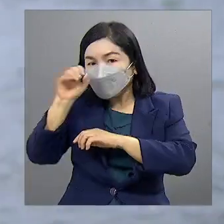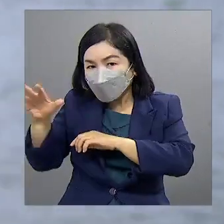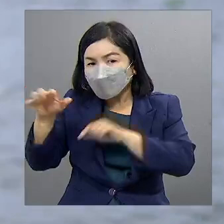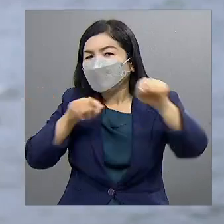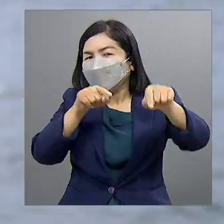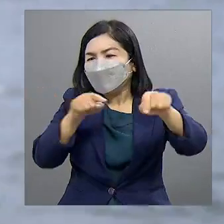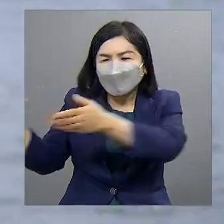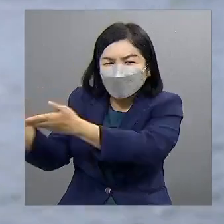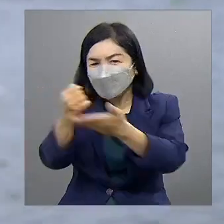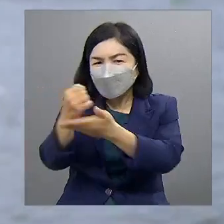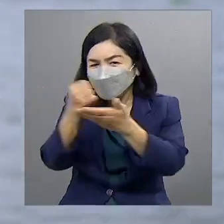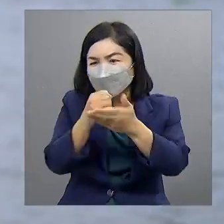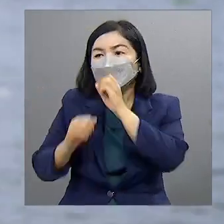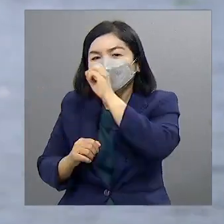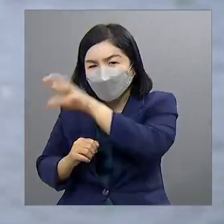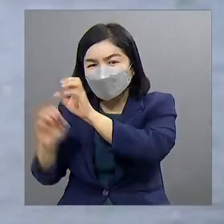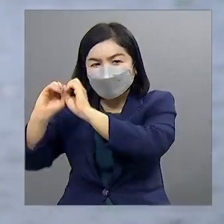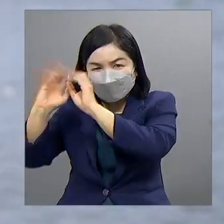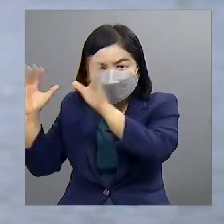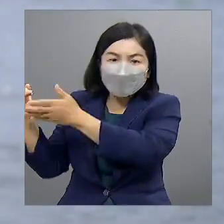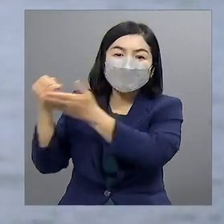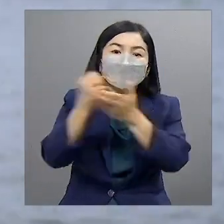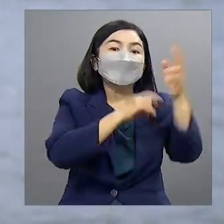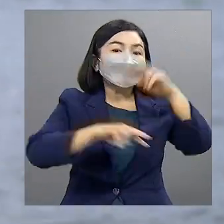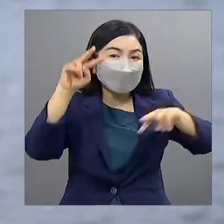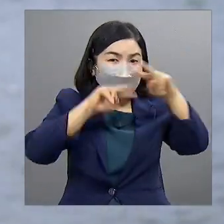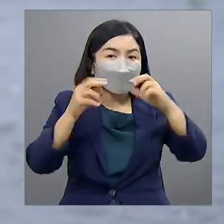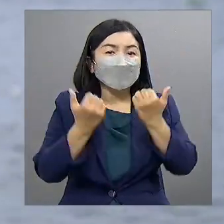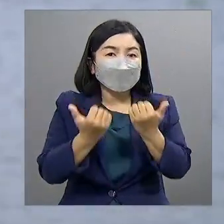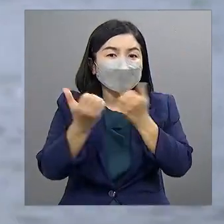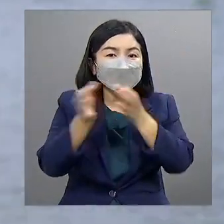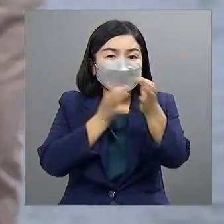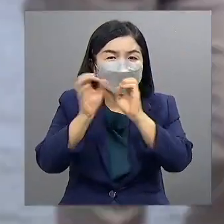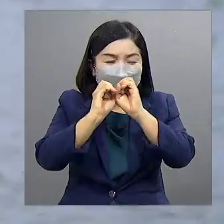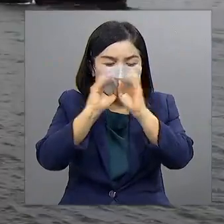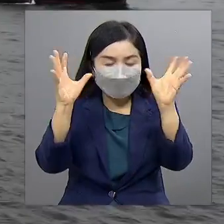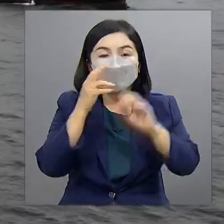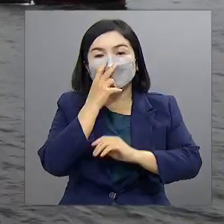หารู้สู้ภัยในวันนี้พาคุณผู้ชมไปหาคำตอบร่วมกันค่ะ